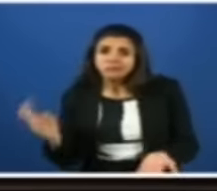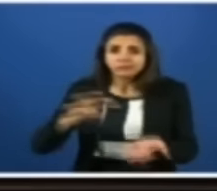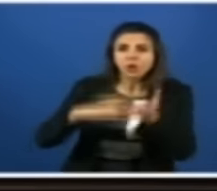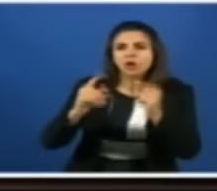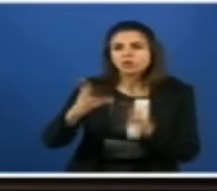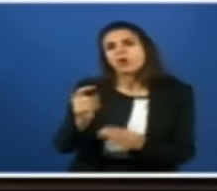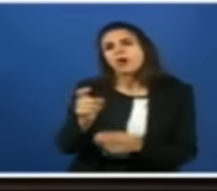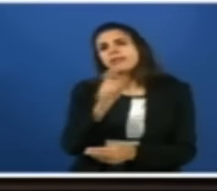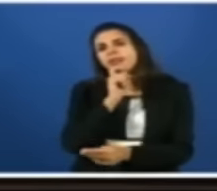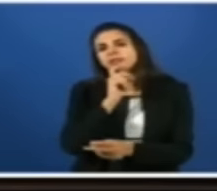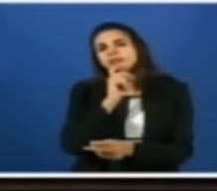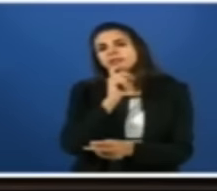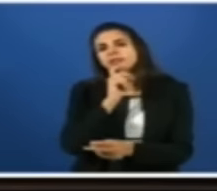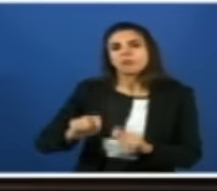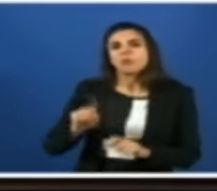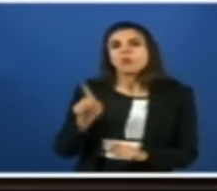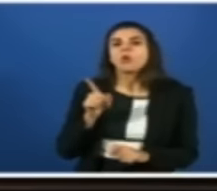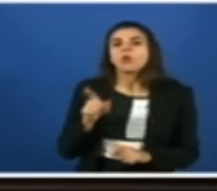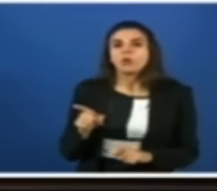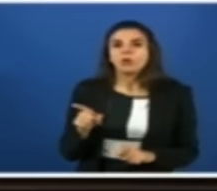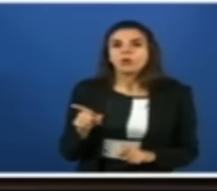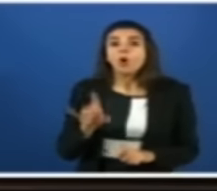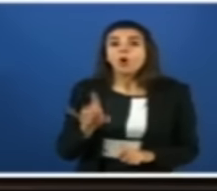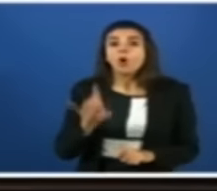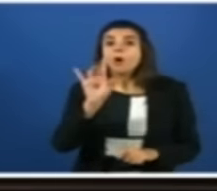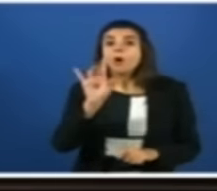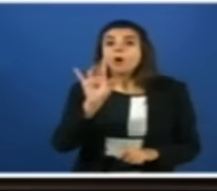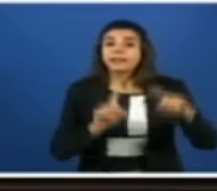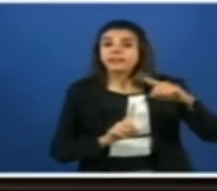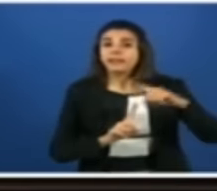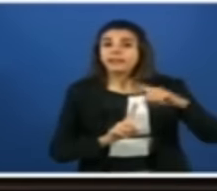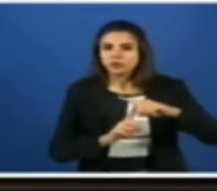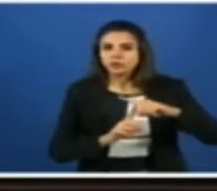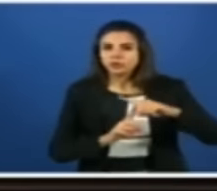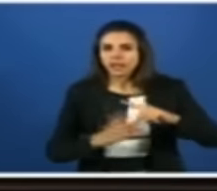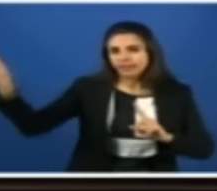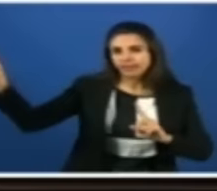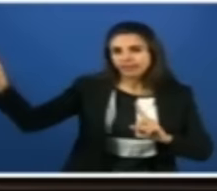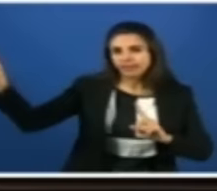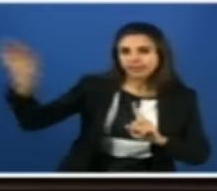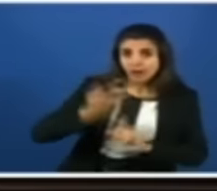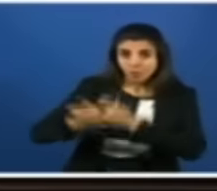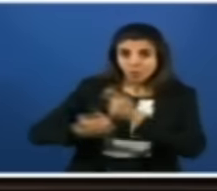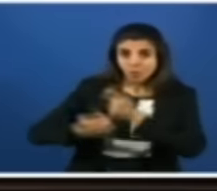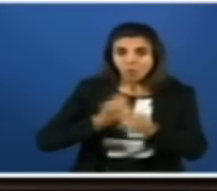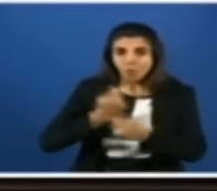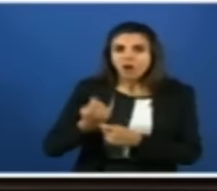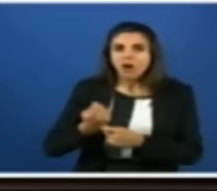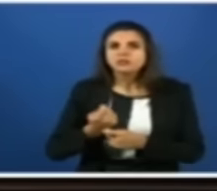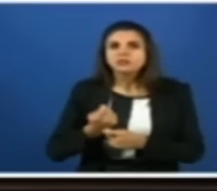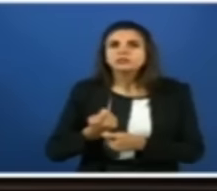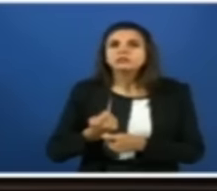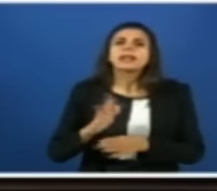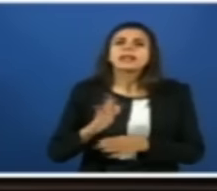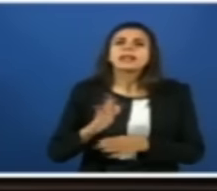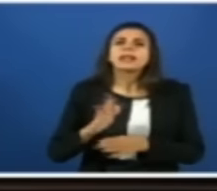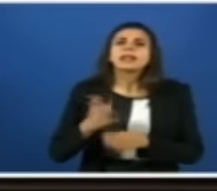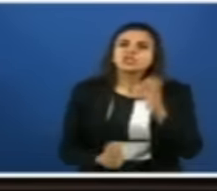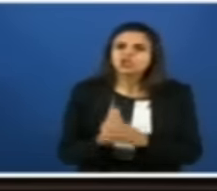yanılgı içinde olurlar. 15 Temmuz darbe girişimi neden oldu